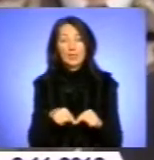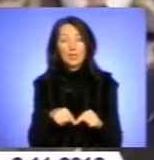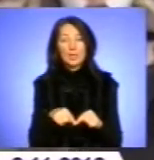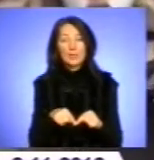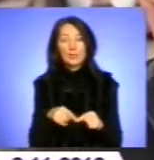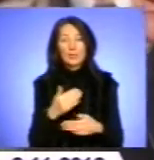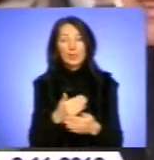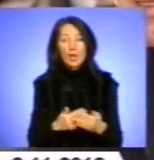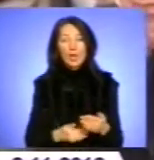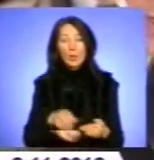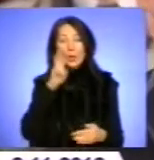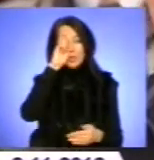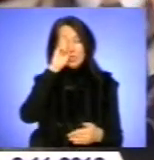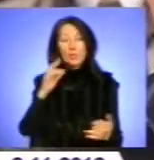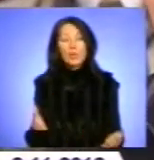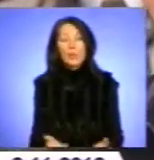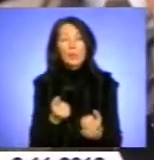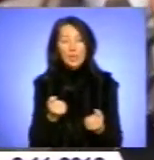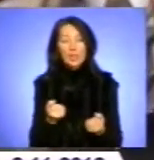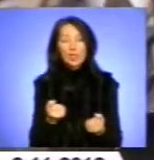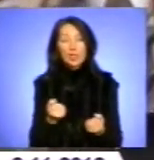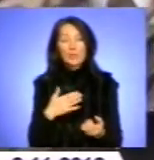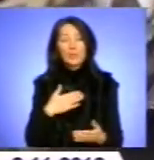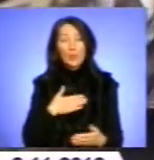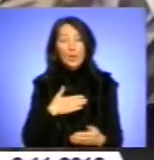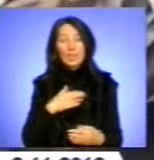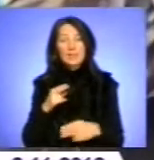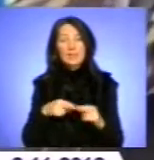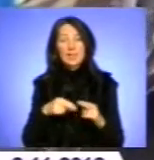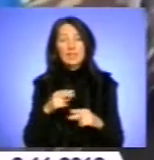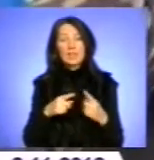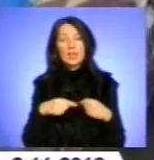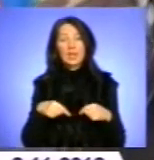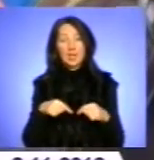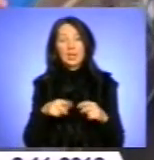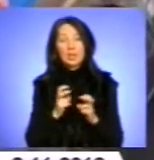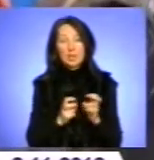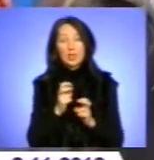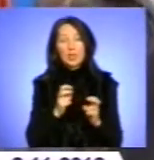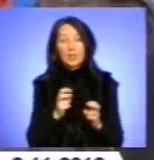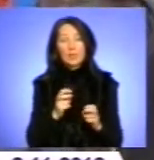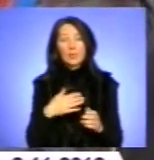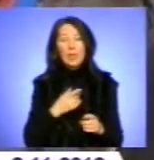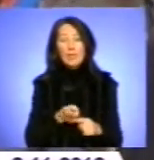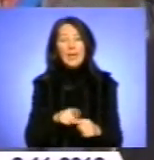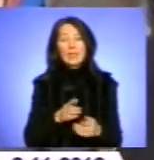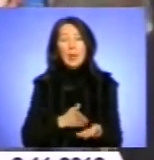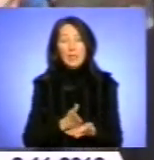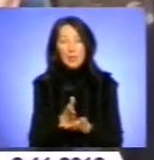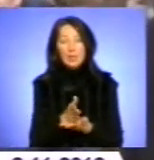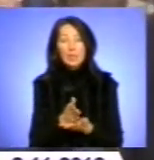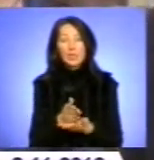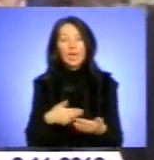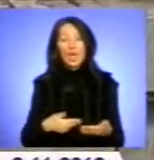организовать программы государственной поддержки. И мы, строительная индустрия, прежде всего, и мы в этом направлении